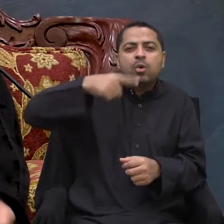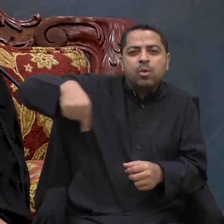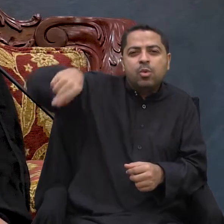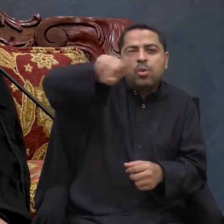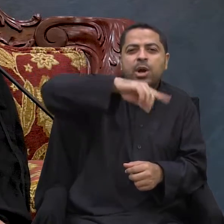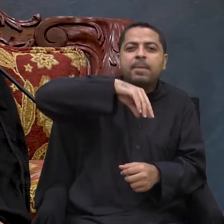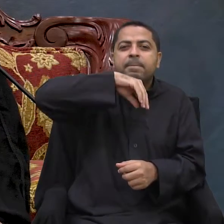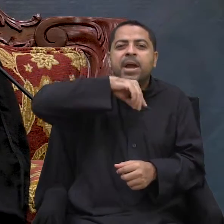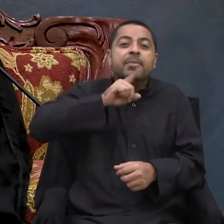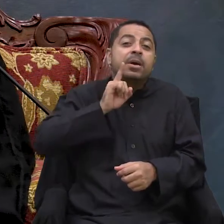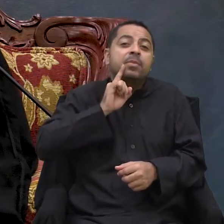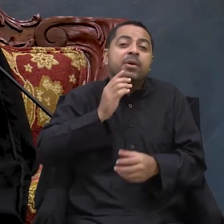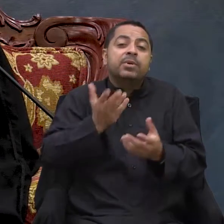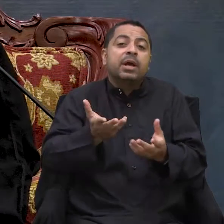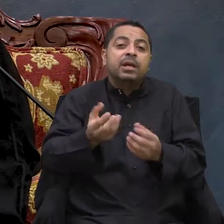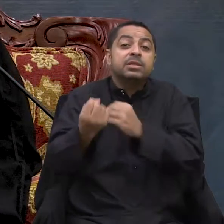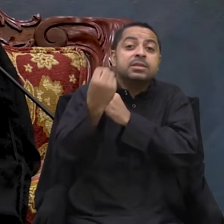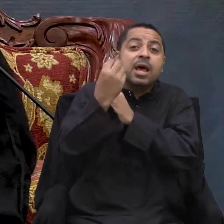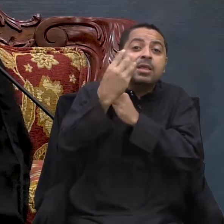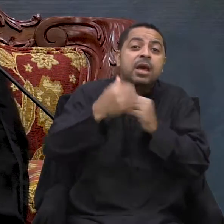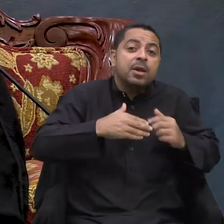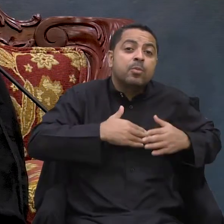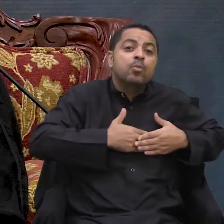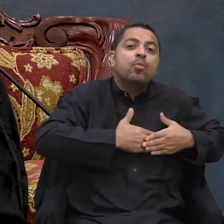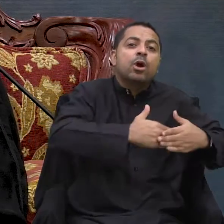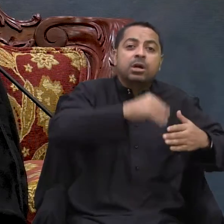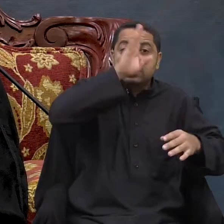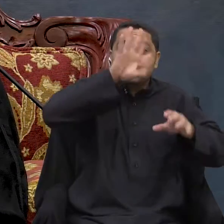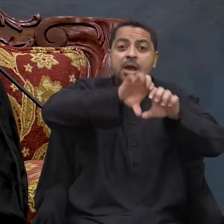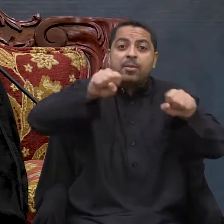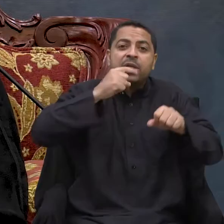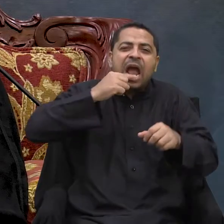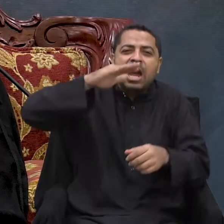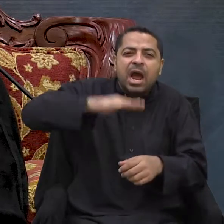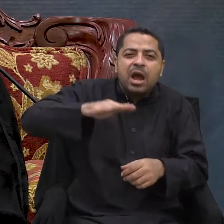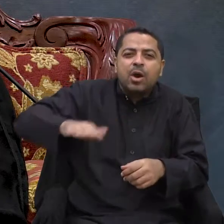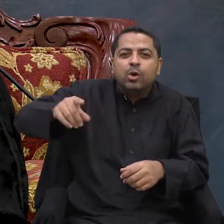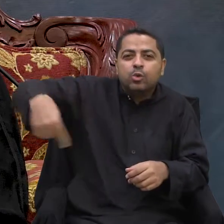خير الجزاء، علمونا حب الحسين من الصغر،